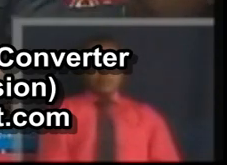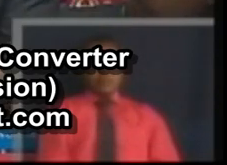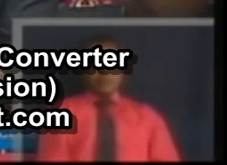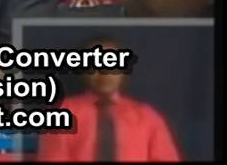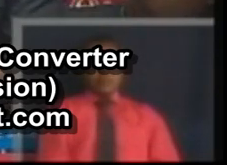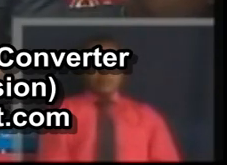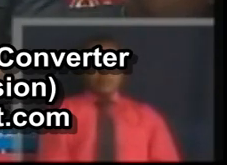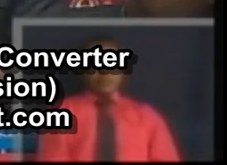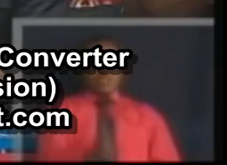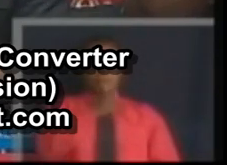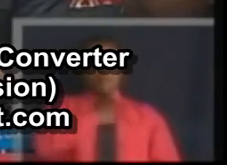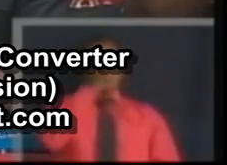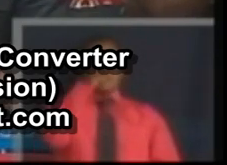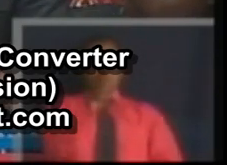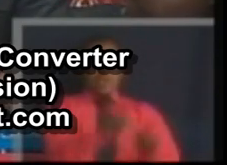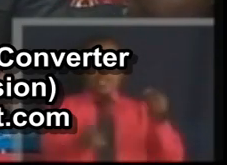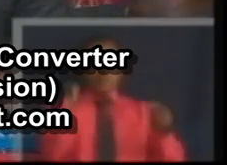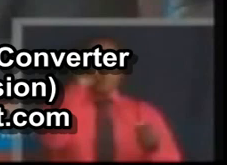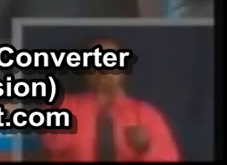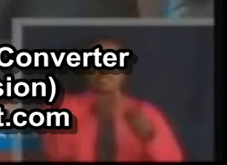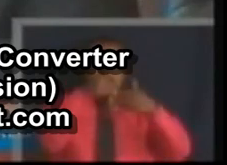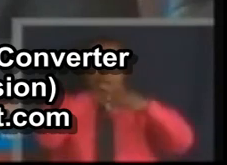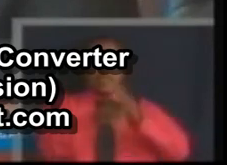na nyongeza katika eneo fulani.